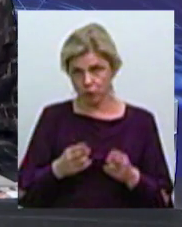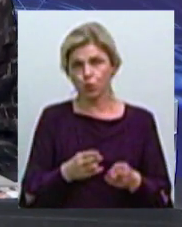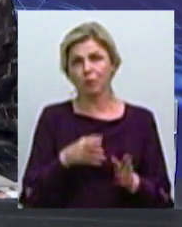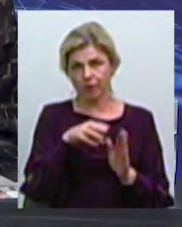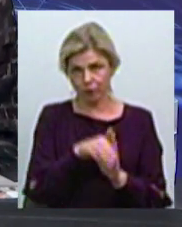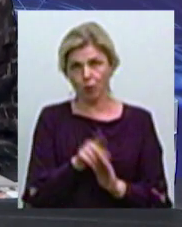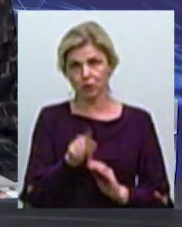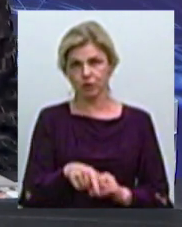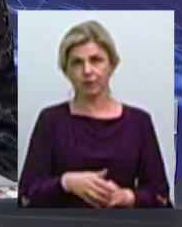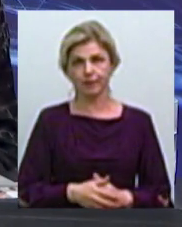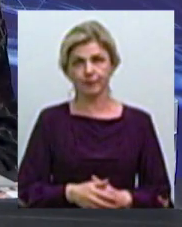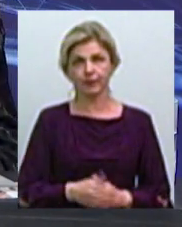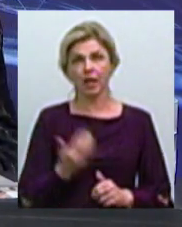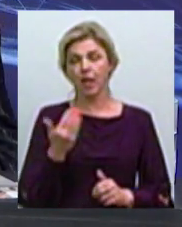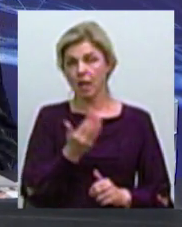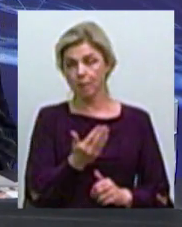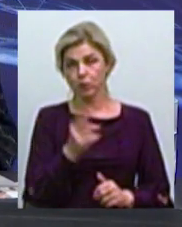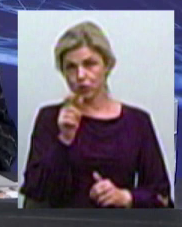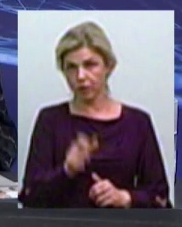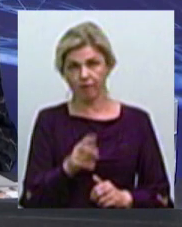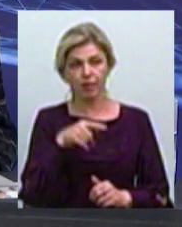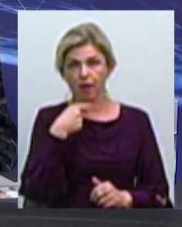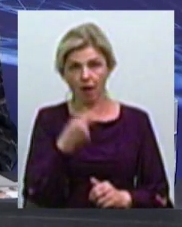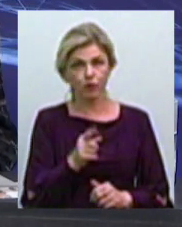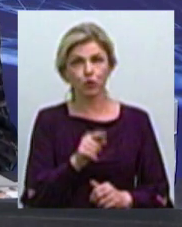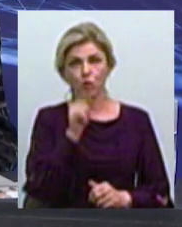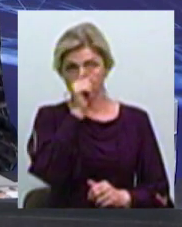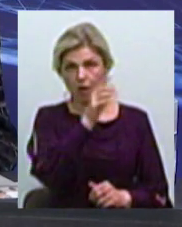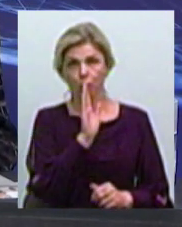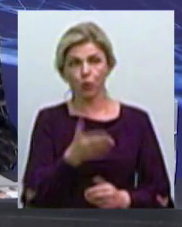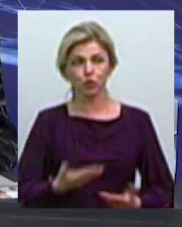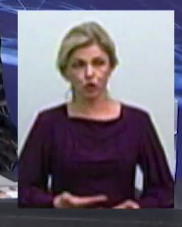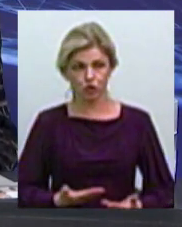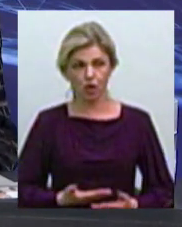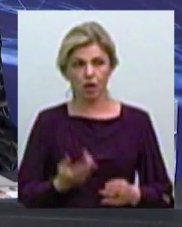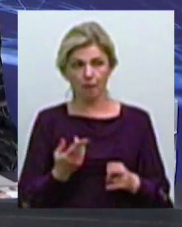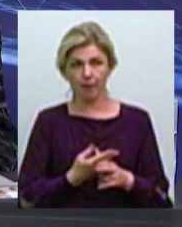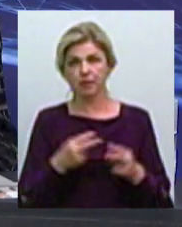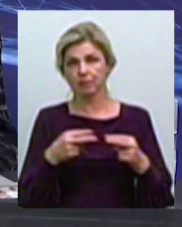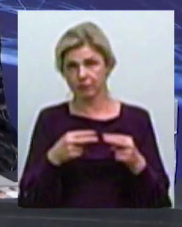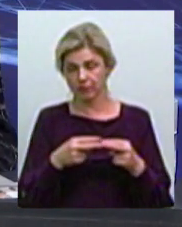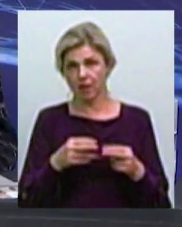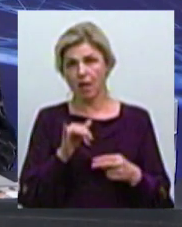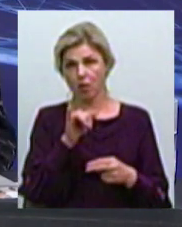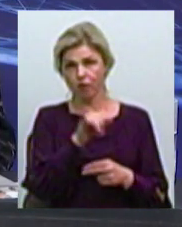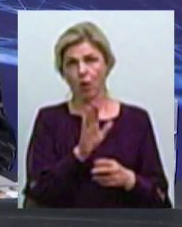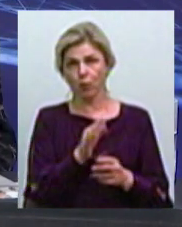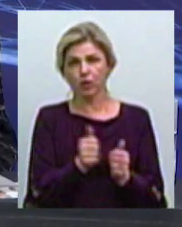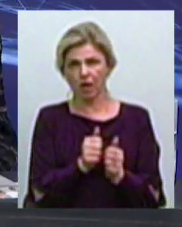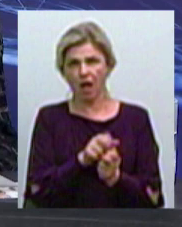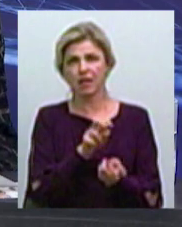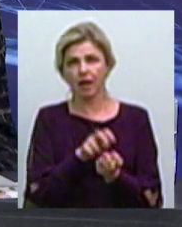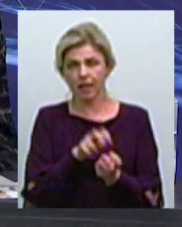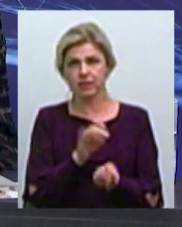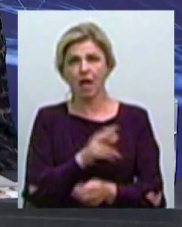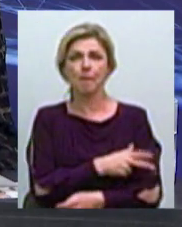И ему же не говорят, что там вы будете жить без постельного белья, по вам будут бегать крысы, вот, и медицинская